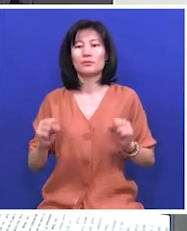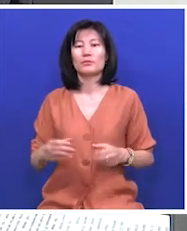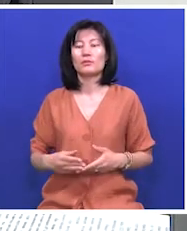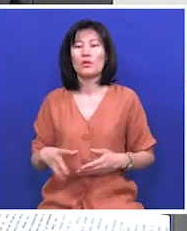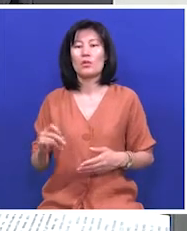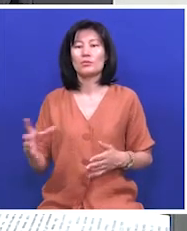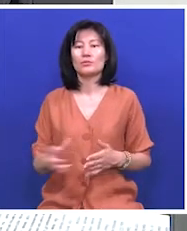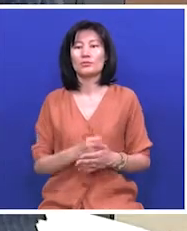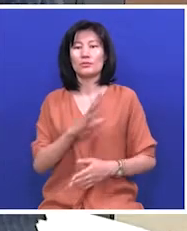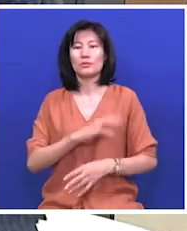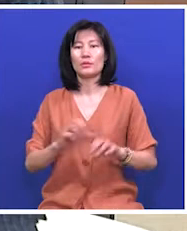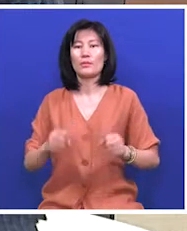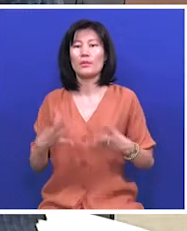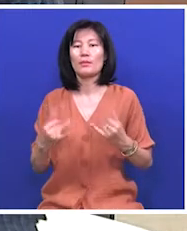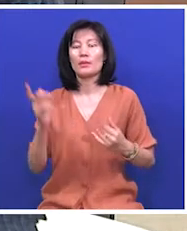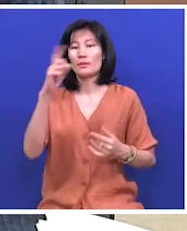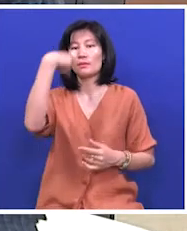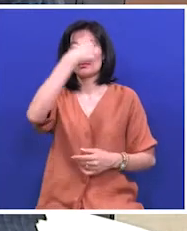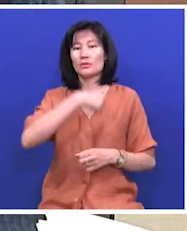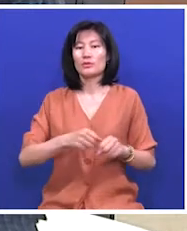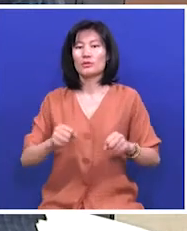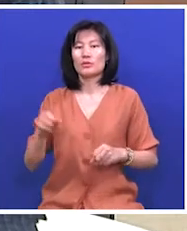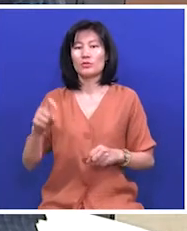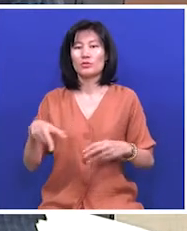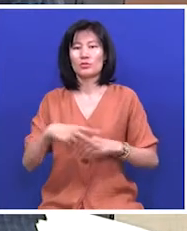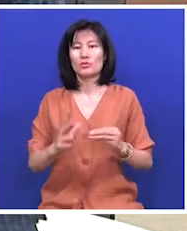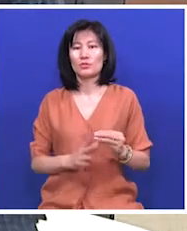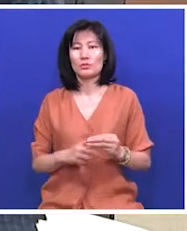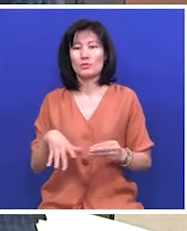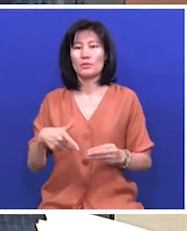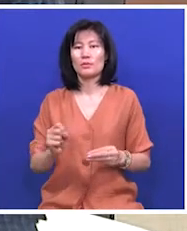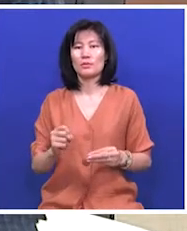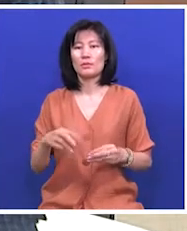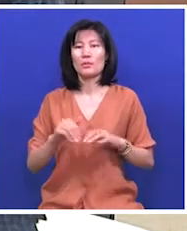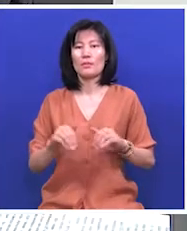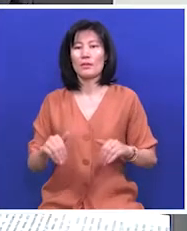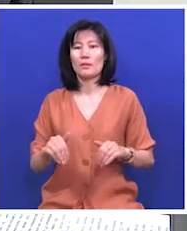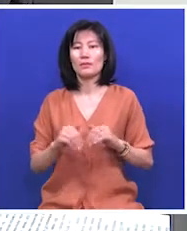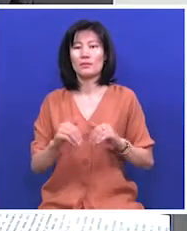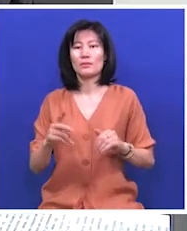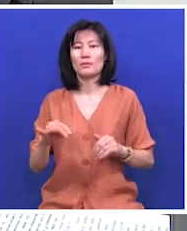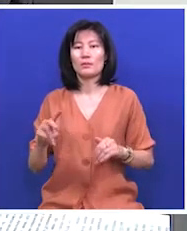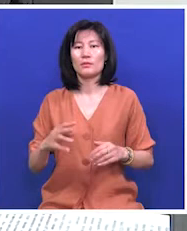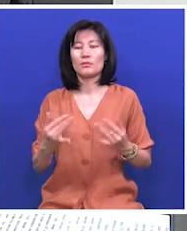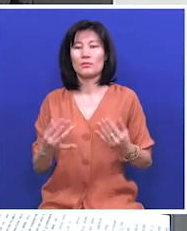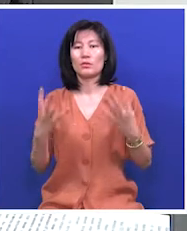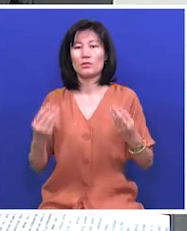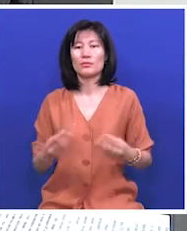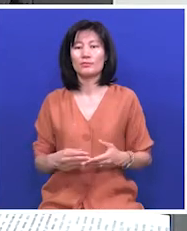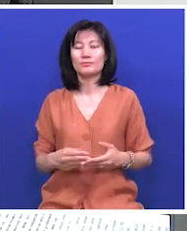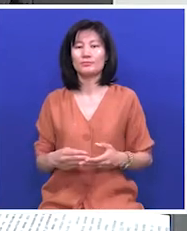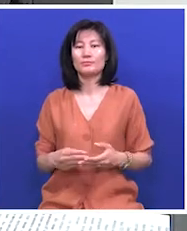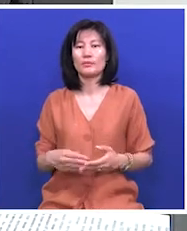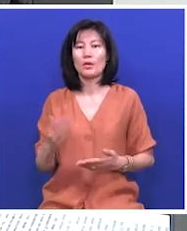пісіп жетіліп өнім жинауға мүмкіндік бар. Биылғы жылы 118 мың гектарға мақта егу жоспарланған.